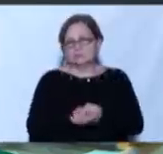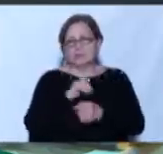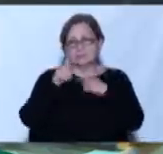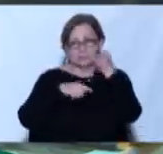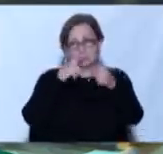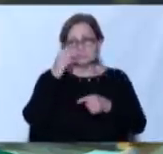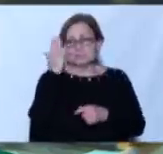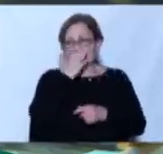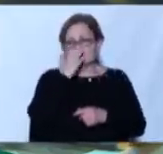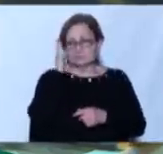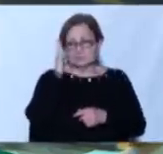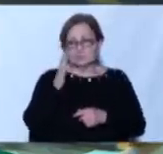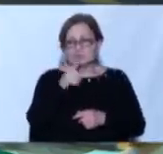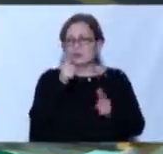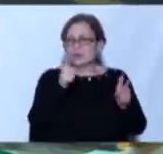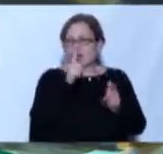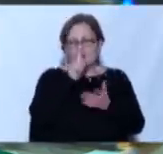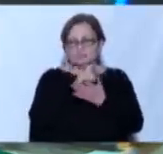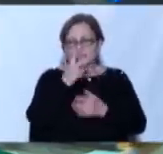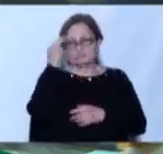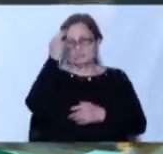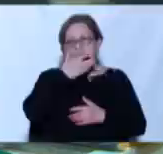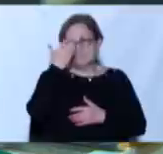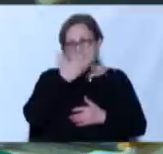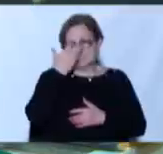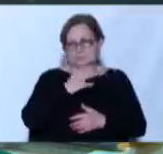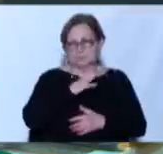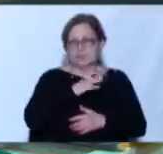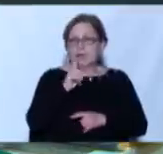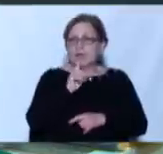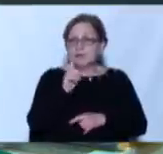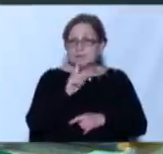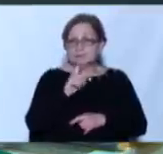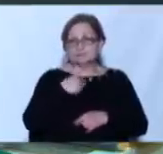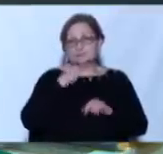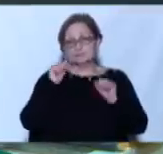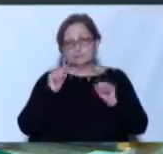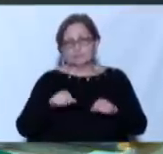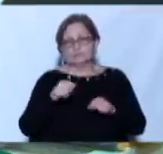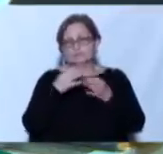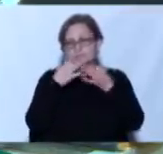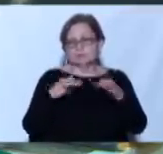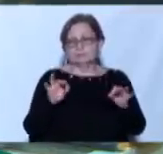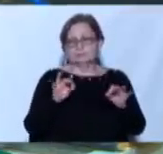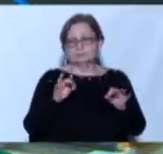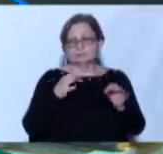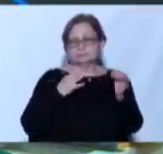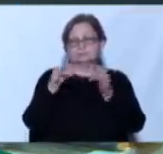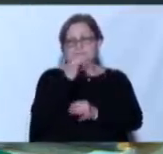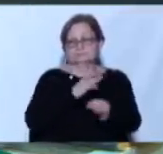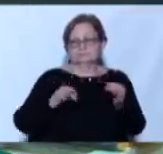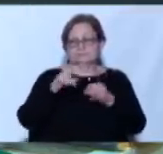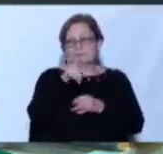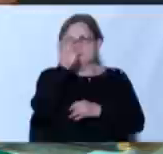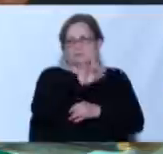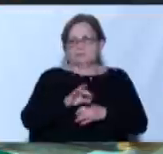შემდეგი გაკვეთილისთვის უნდა გქონდეთ წაკითხული სიბრძნე, სიცრუისა, რათა ჩვენ შევძლოთ უფრო თავისუფლად საუბარი ამის